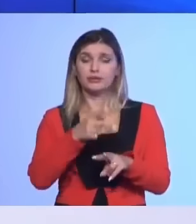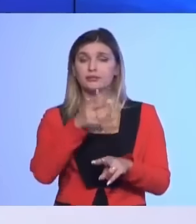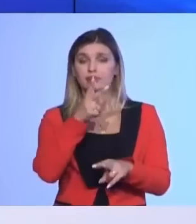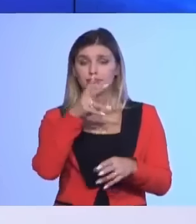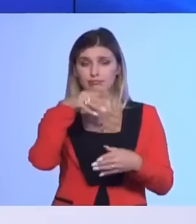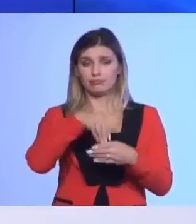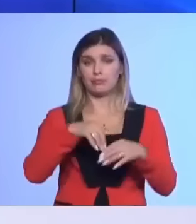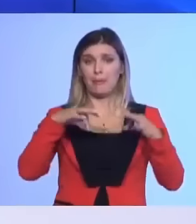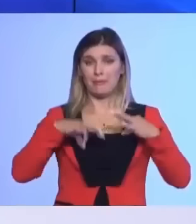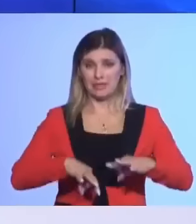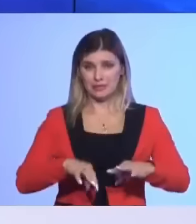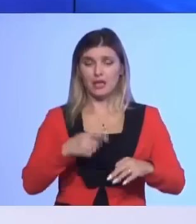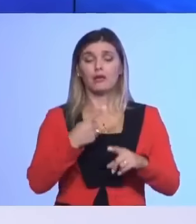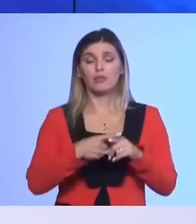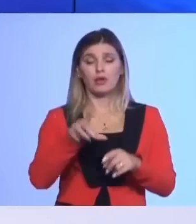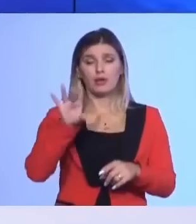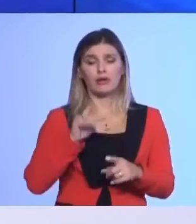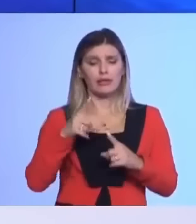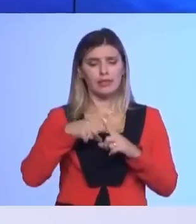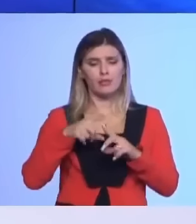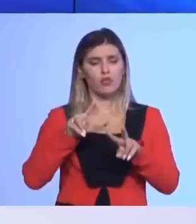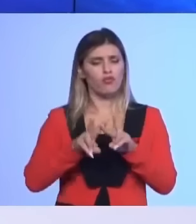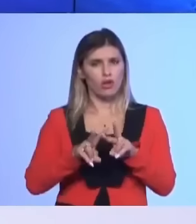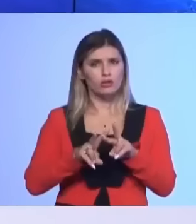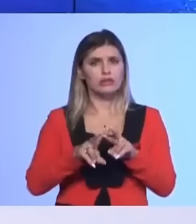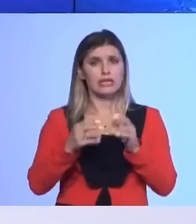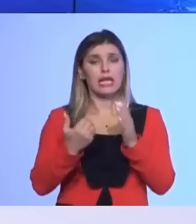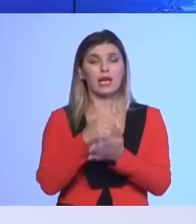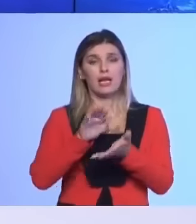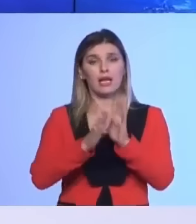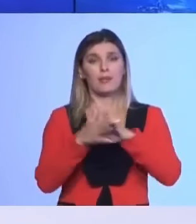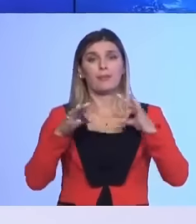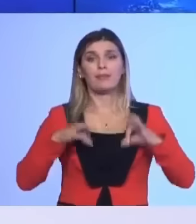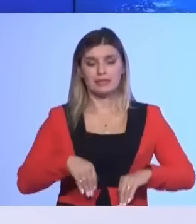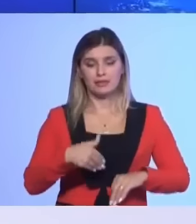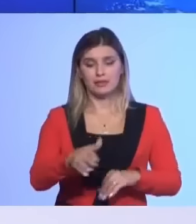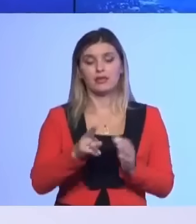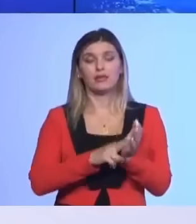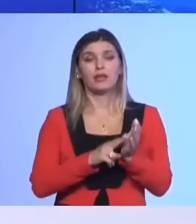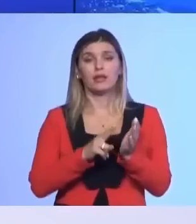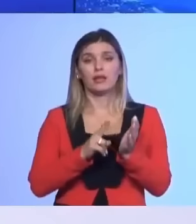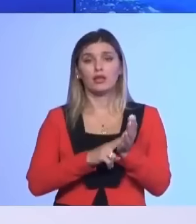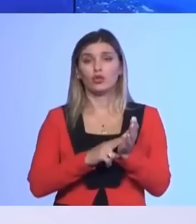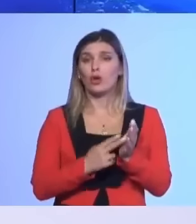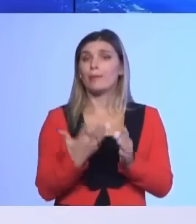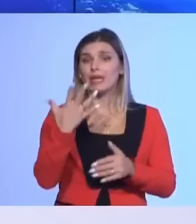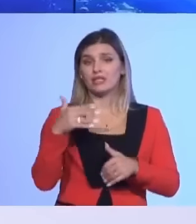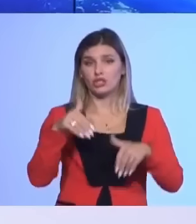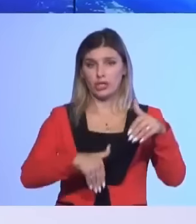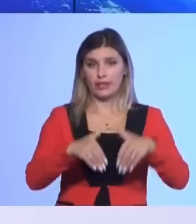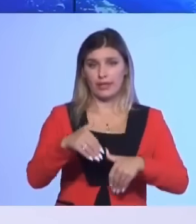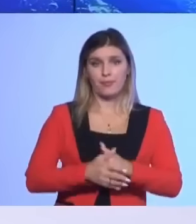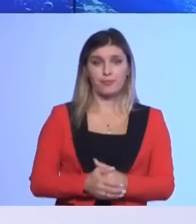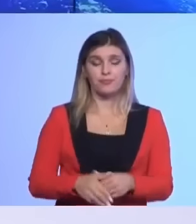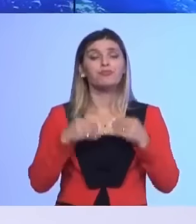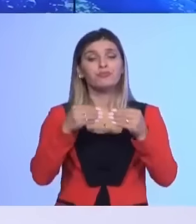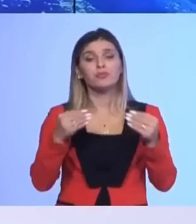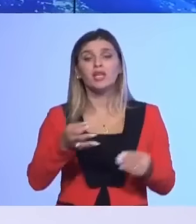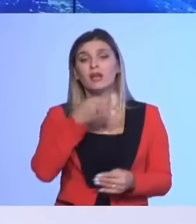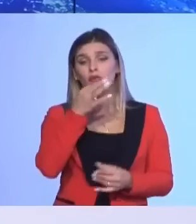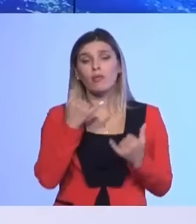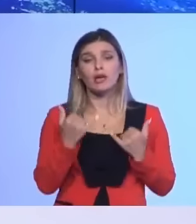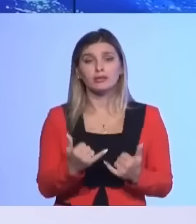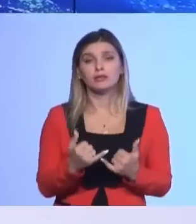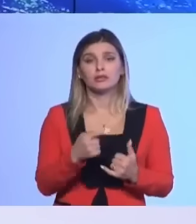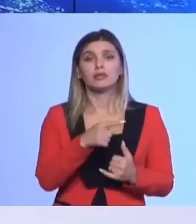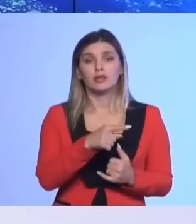Minnesotës, Tim Walz, si kandidat i saj për nën president për zgjedhjet që do të mbahen më 5 nëntor. Për të mësuar më shumë detaje, lidhemi drejt për drejt